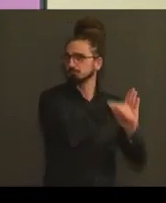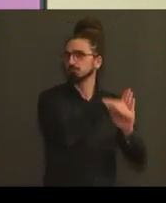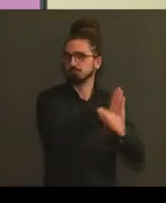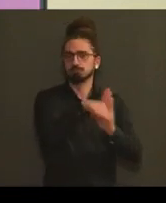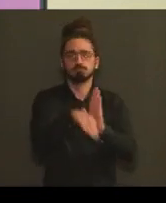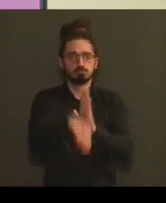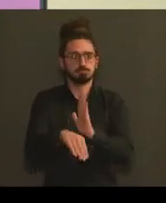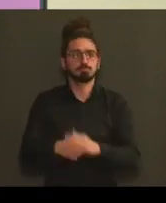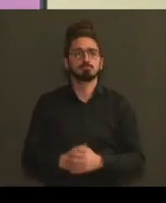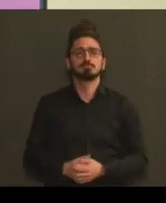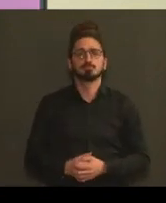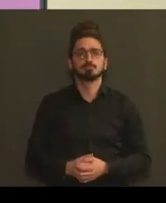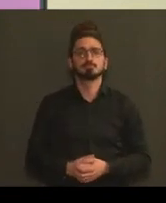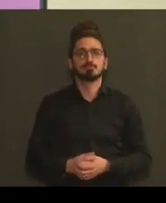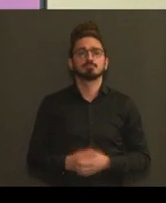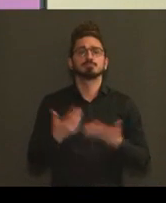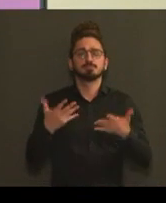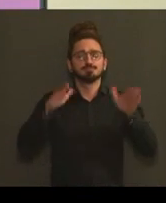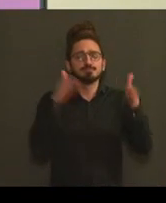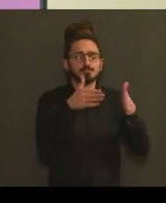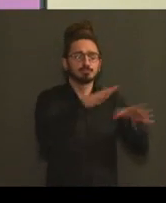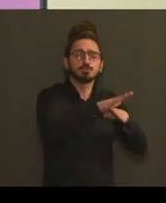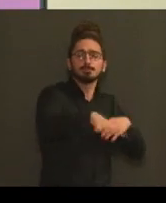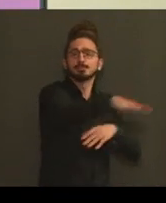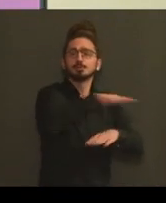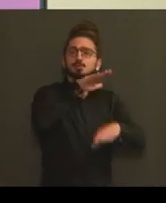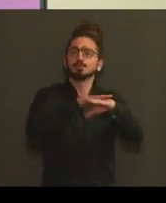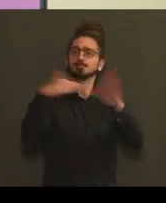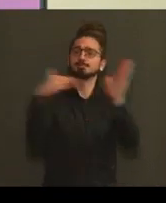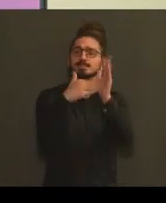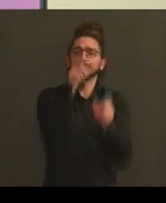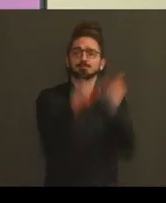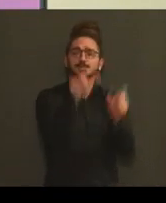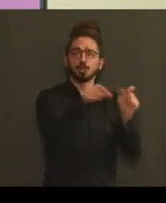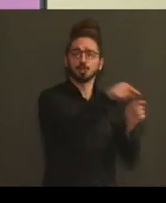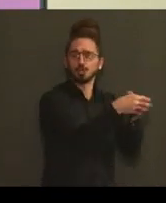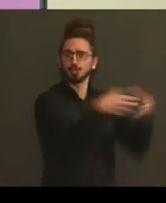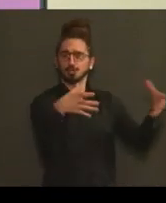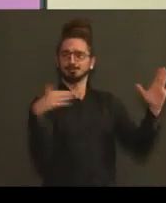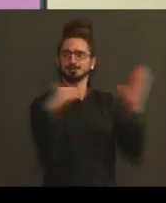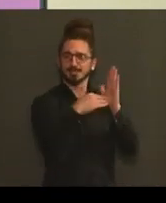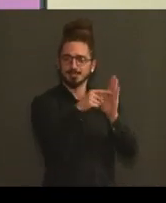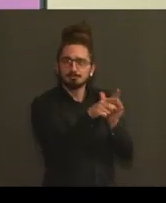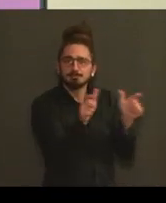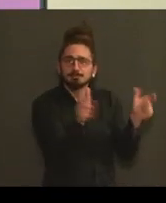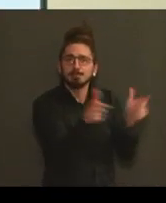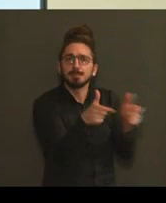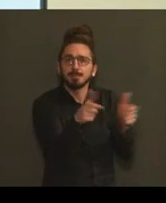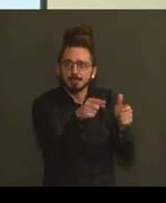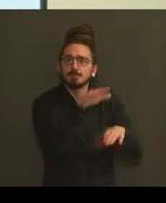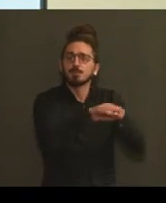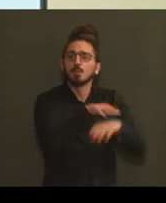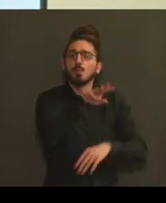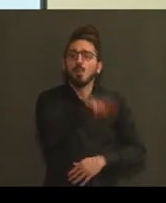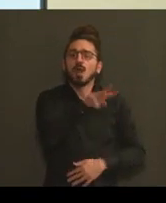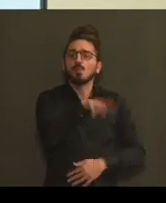de nouveaux cas par 1000 résidents dans les maisons de repos, on se rend compte qu'en Wallonie, on est passé de 3